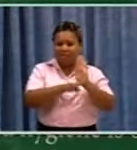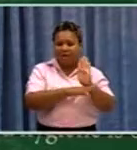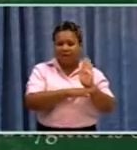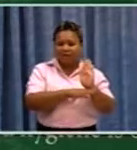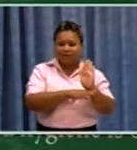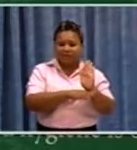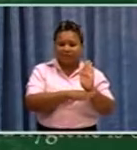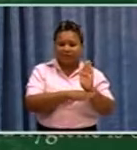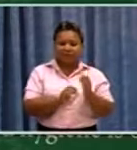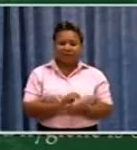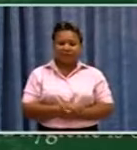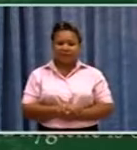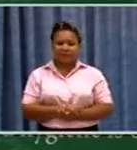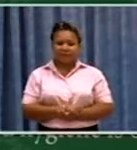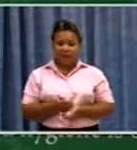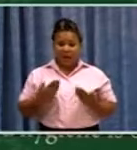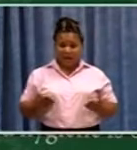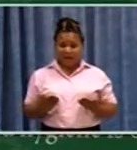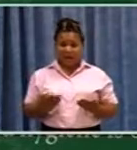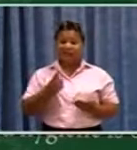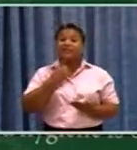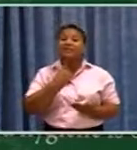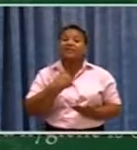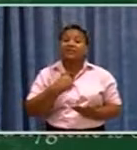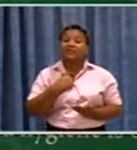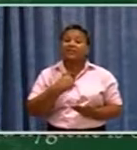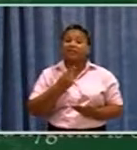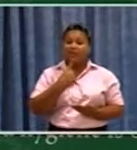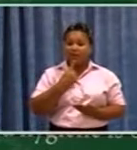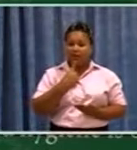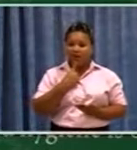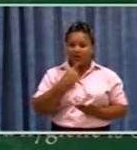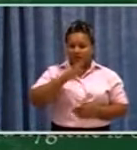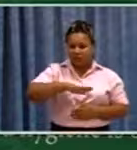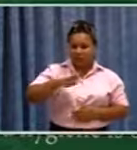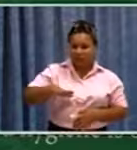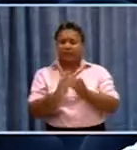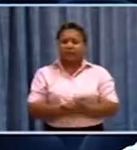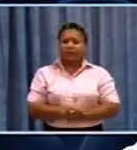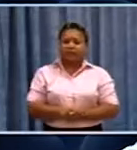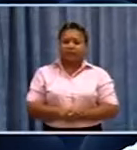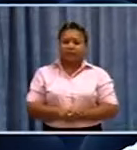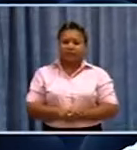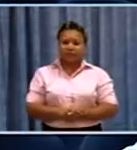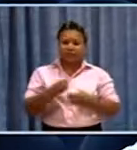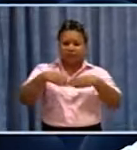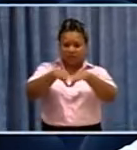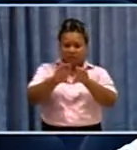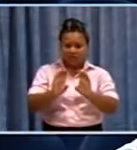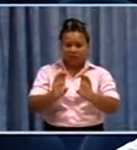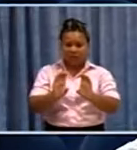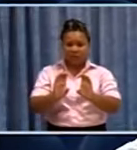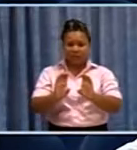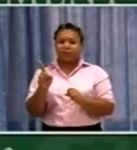un étudiant, n'importe qui c'est là, disons, il est un pays qui a une restriction, il n'est aussi pas capable d'entrer. Parce que la restriction est